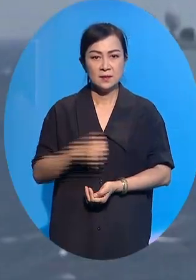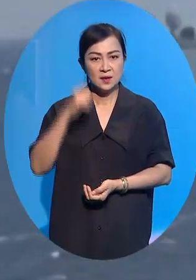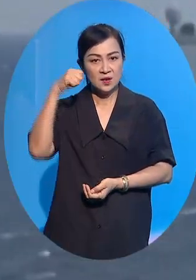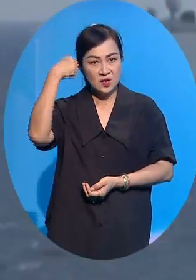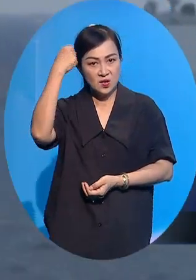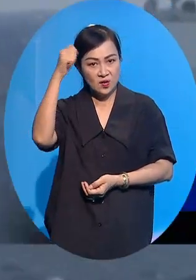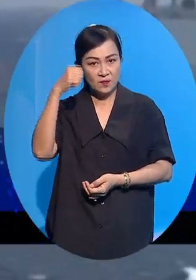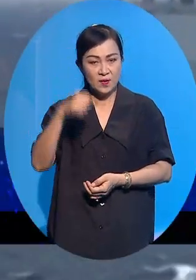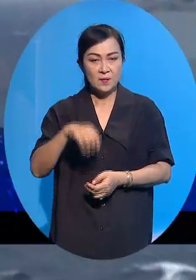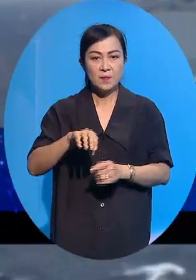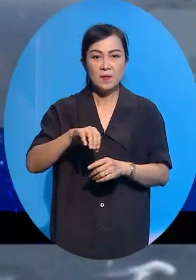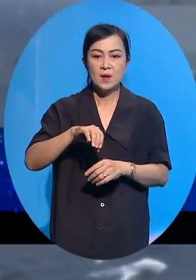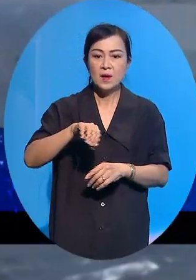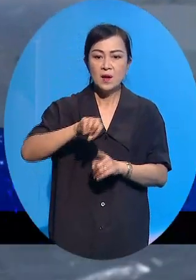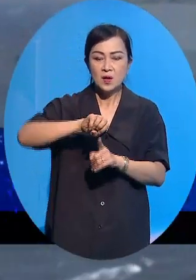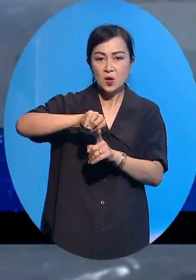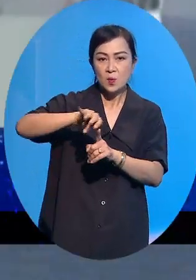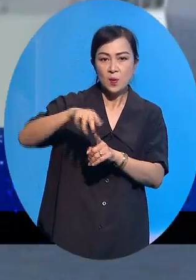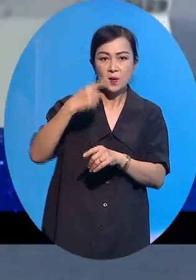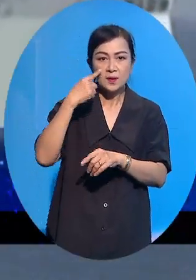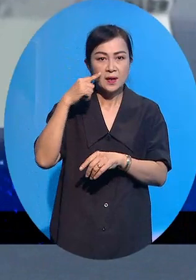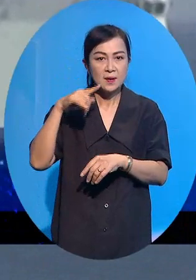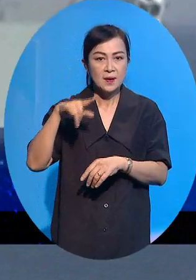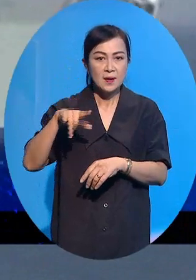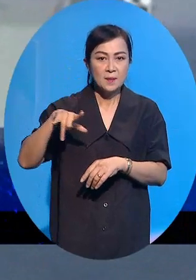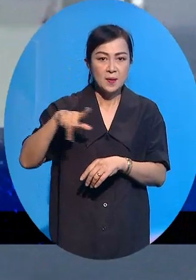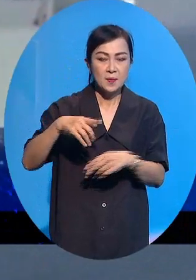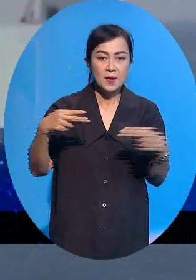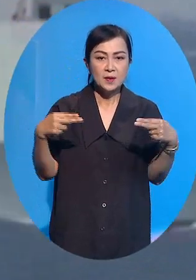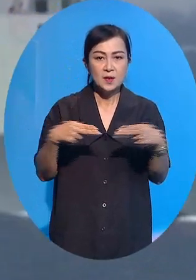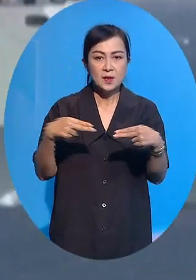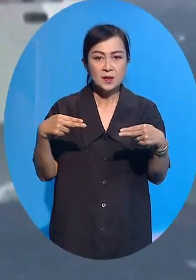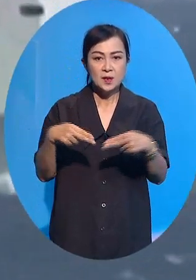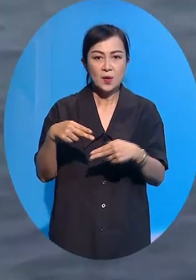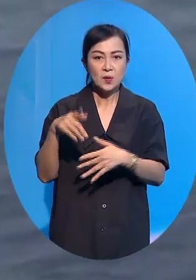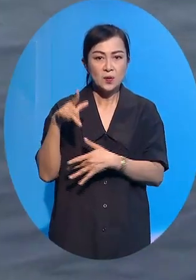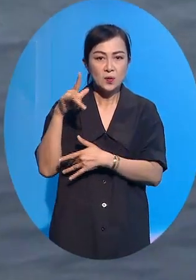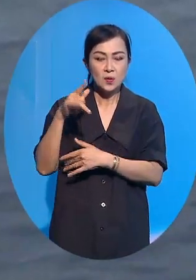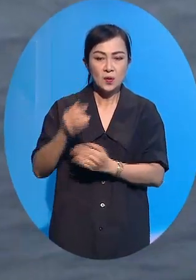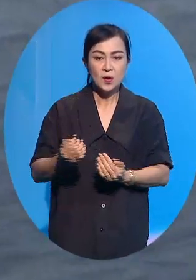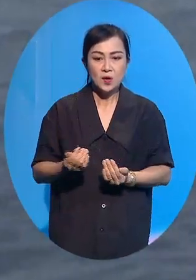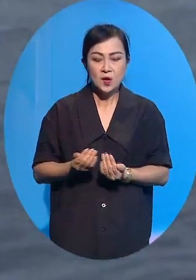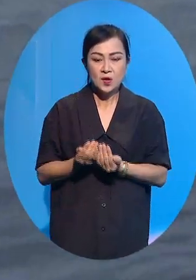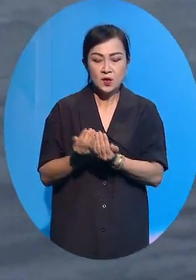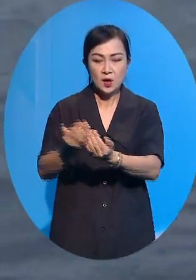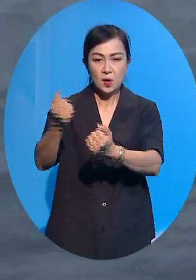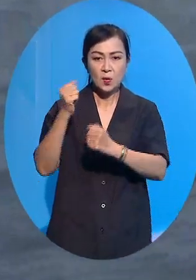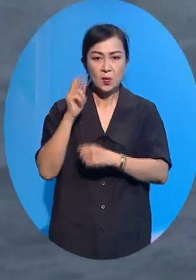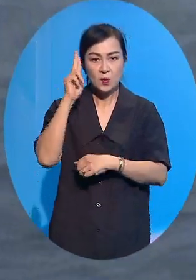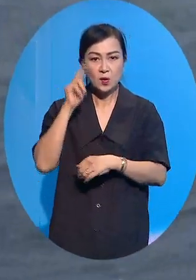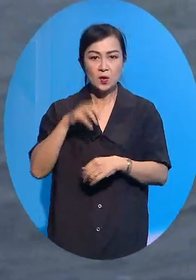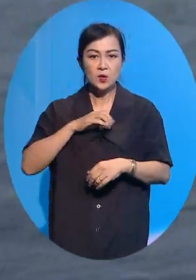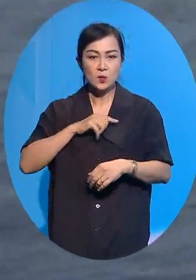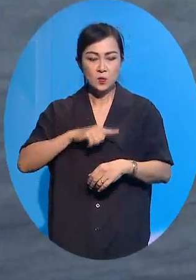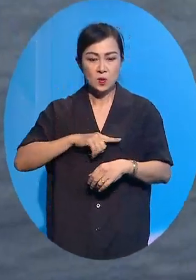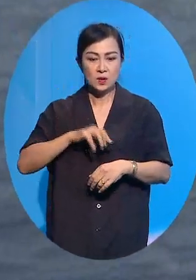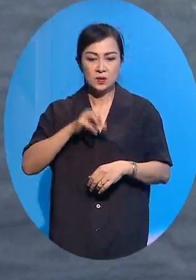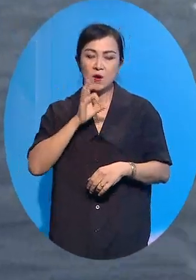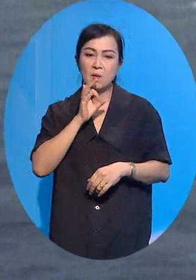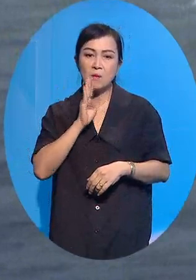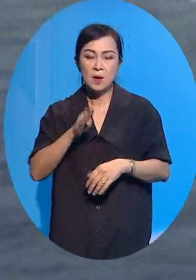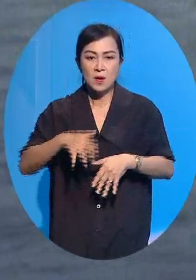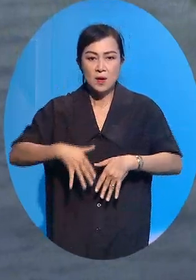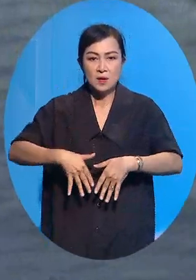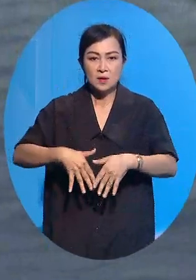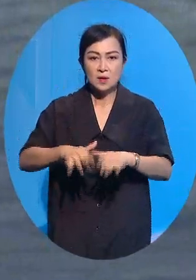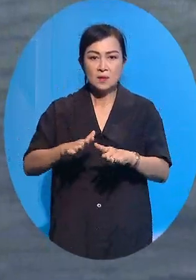Trong đoạn phim được CCTV công bố cho thấy các máy bay chiến đấu, bệ phóng tên lửa và tàu hải quân. Quân đội Trung Quốc thông báo cuộc tập trận Liên